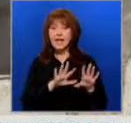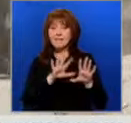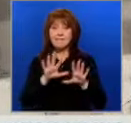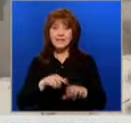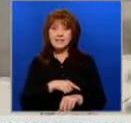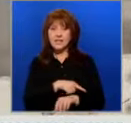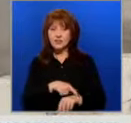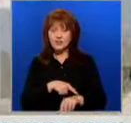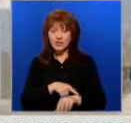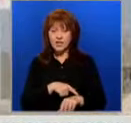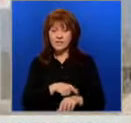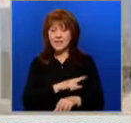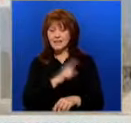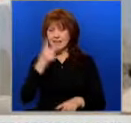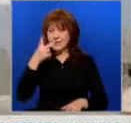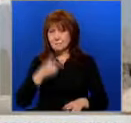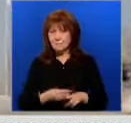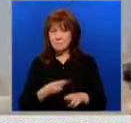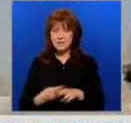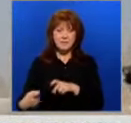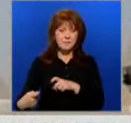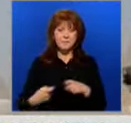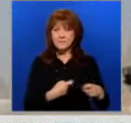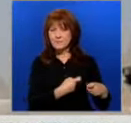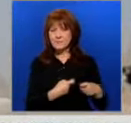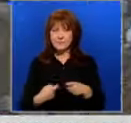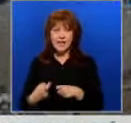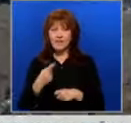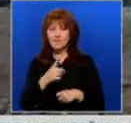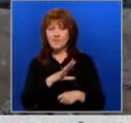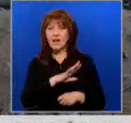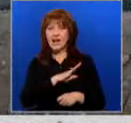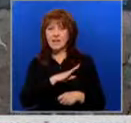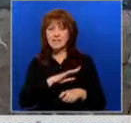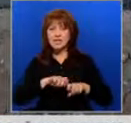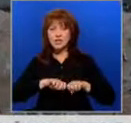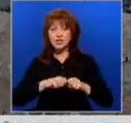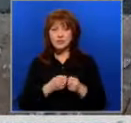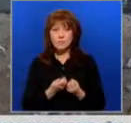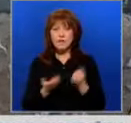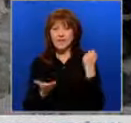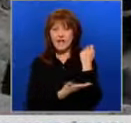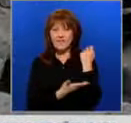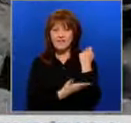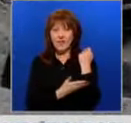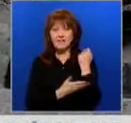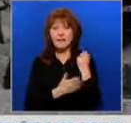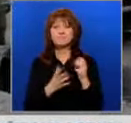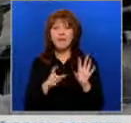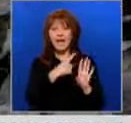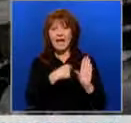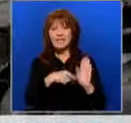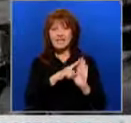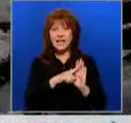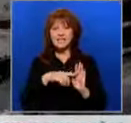10-часови неспирни улични битки между израелската армия и бойците на Хамас в град Газа. Счупени палмови дървета, паднали край пътни знаци и